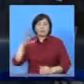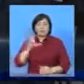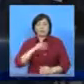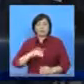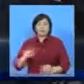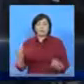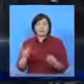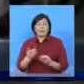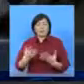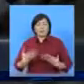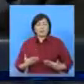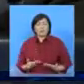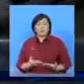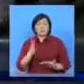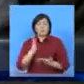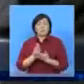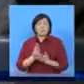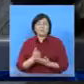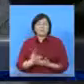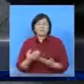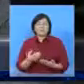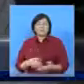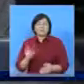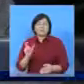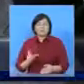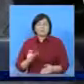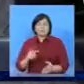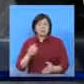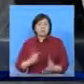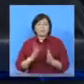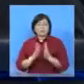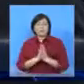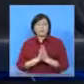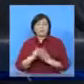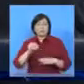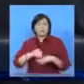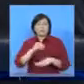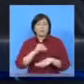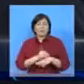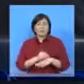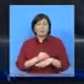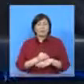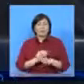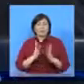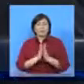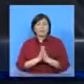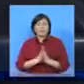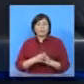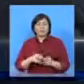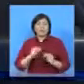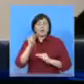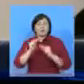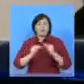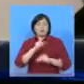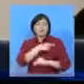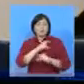самое необходимое для сельчан есть. Теперь же жители села просят главу региона оказать содействие в строительстве врачебной амбулатории